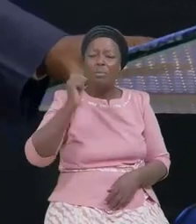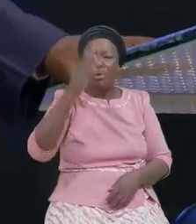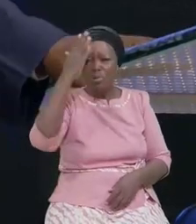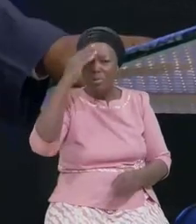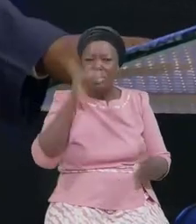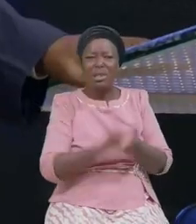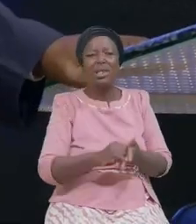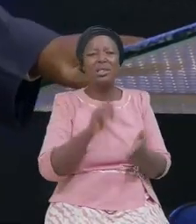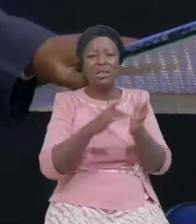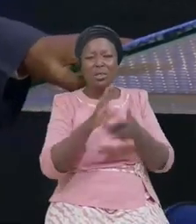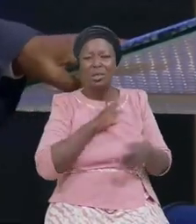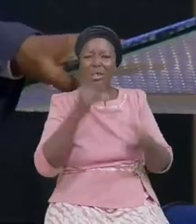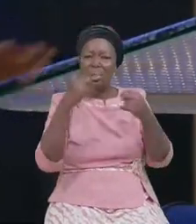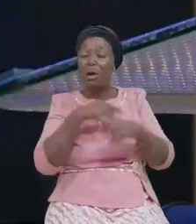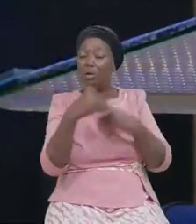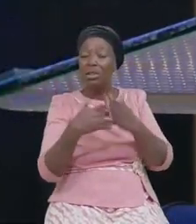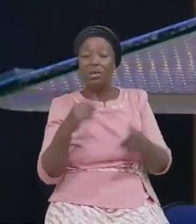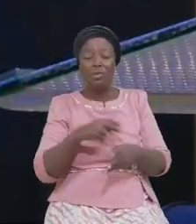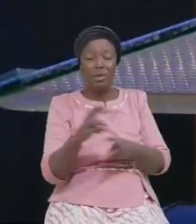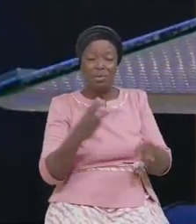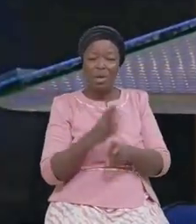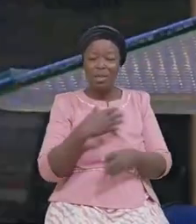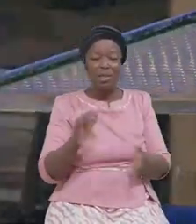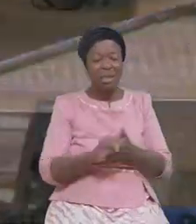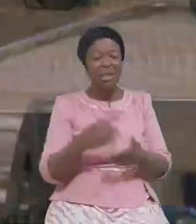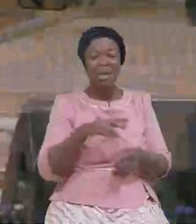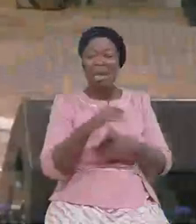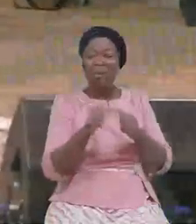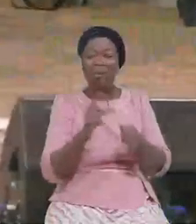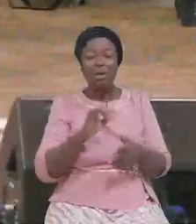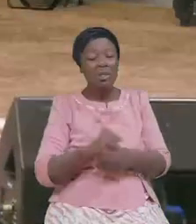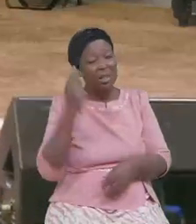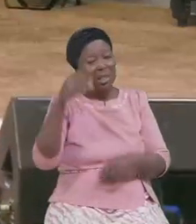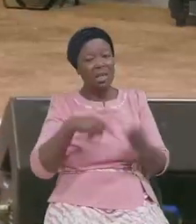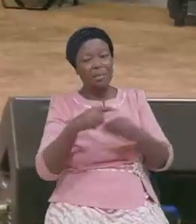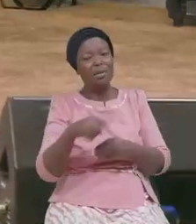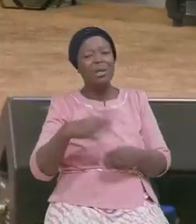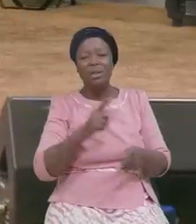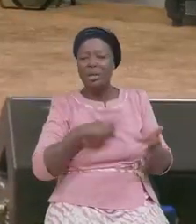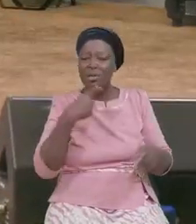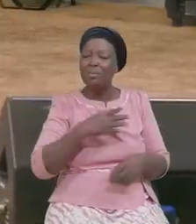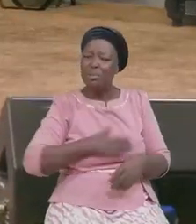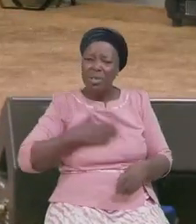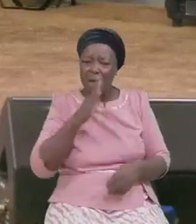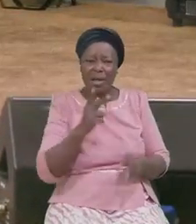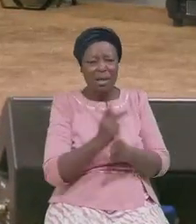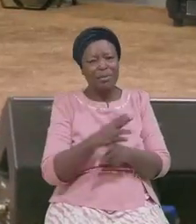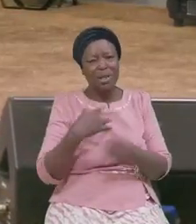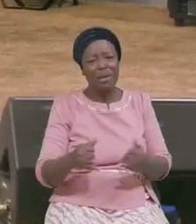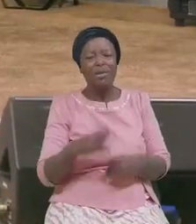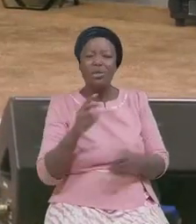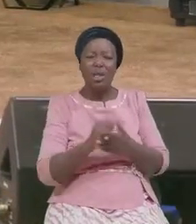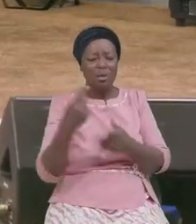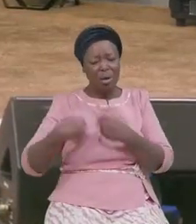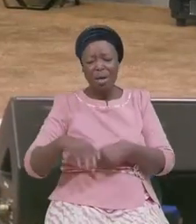les choses que beaucoup de personnes ont recherchées parlent d'eux, le Seigneur dit, prenez garde que votre cœur ne s'en aille loin du Seigneur,